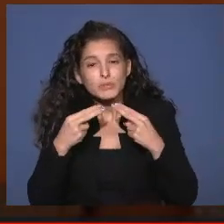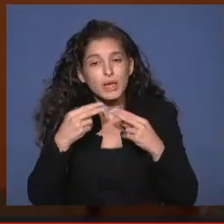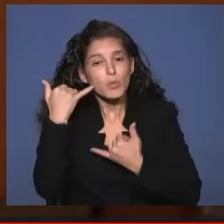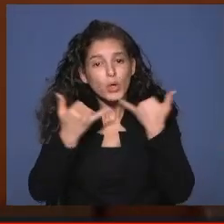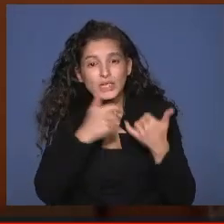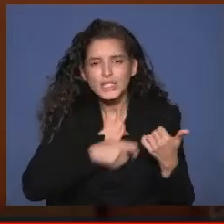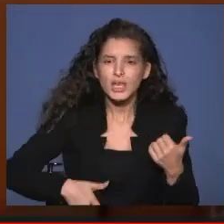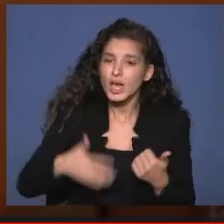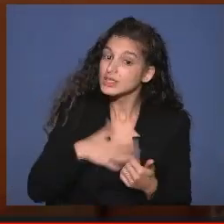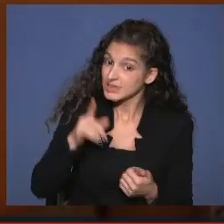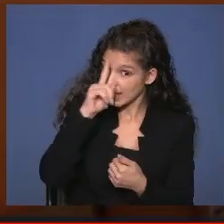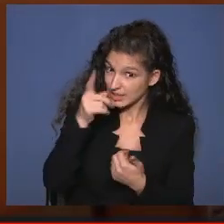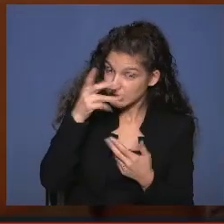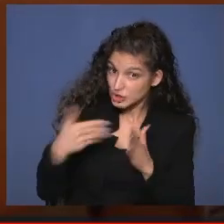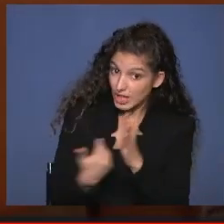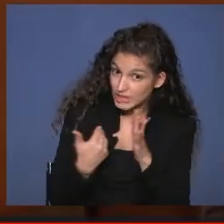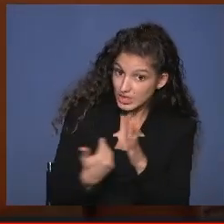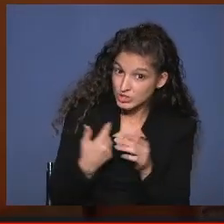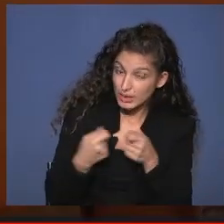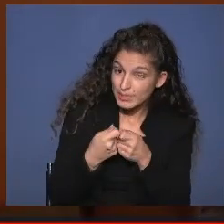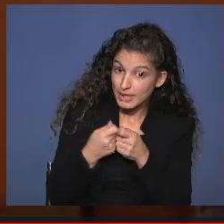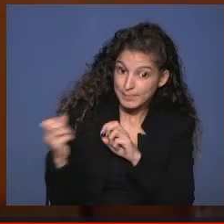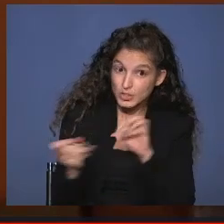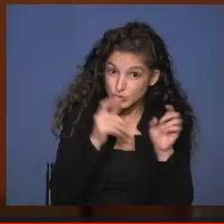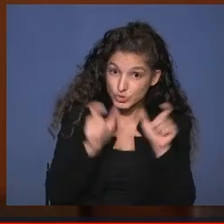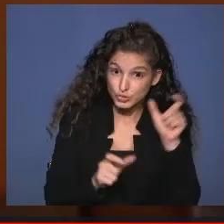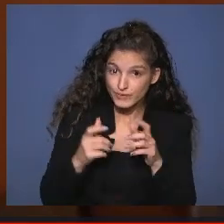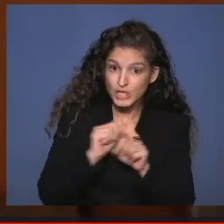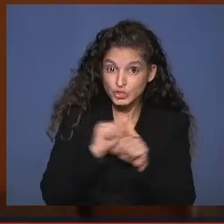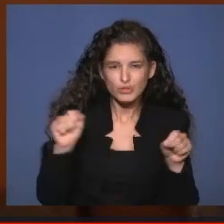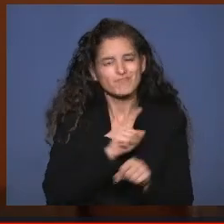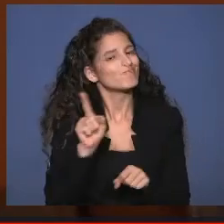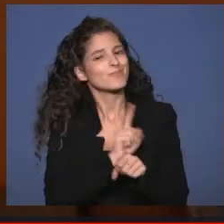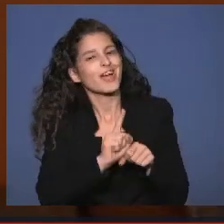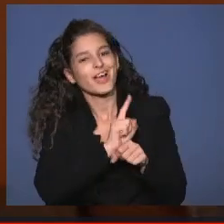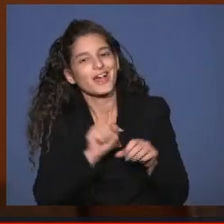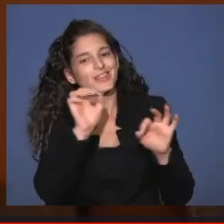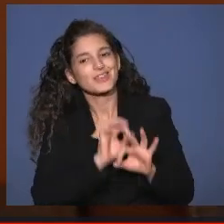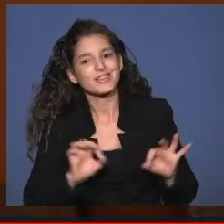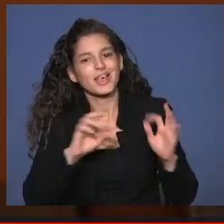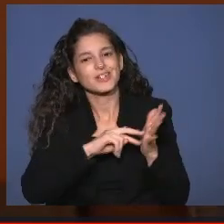רציתי לדעת אם יש חדש בקשר לפינוי של תושבי אשקלון. לא, כרגע